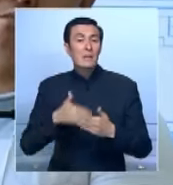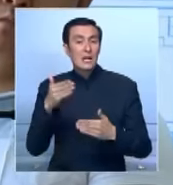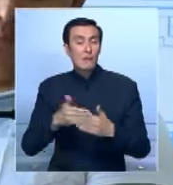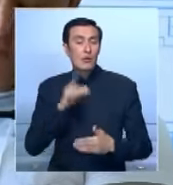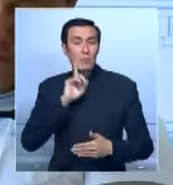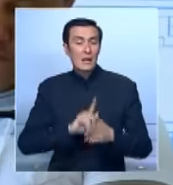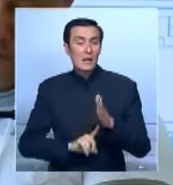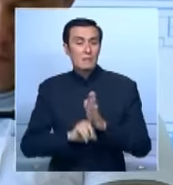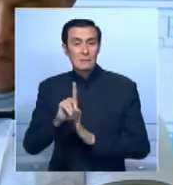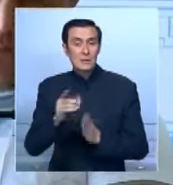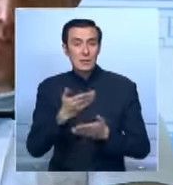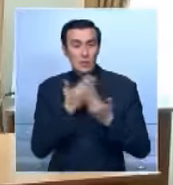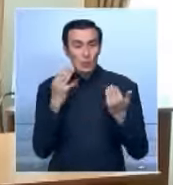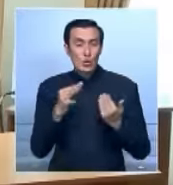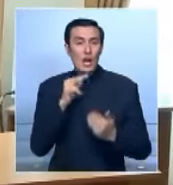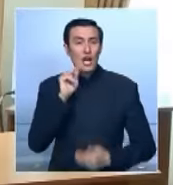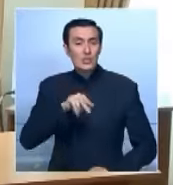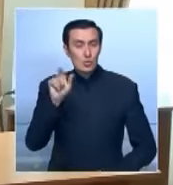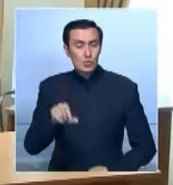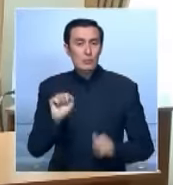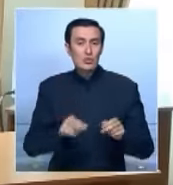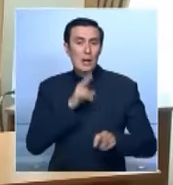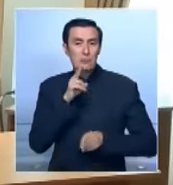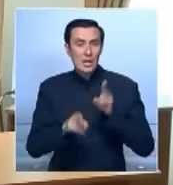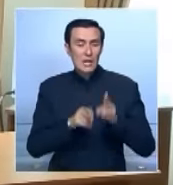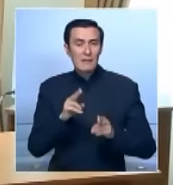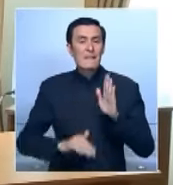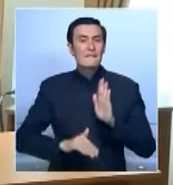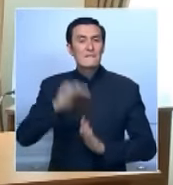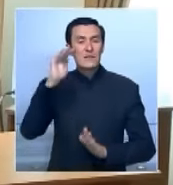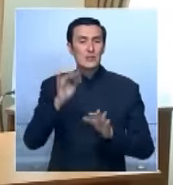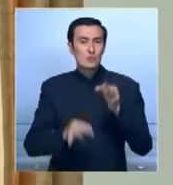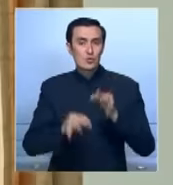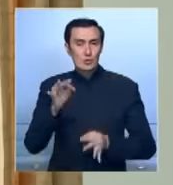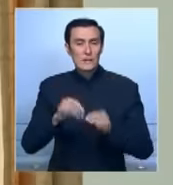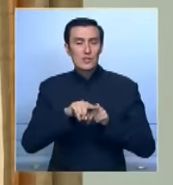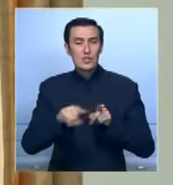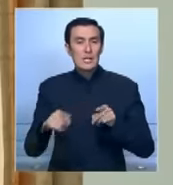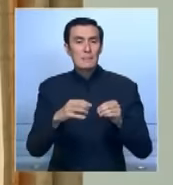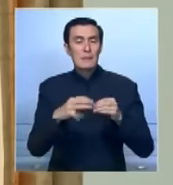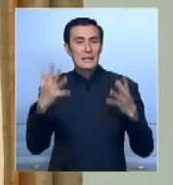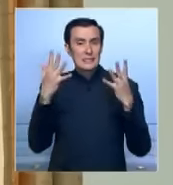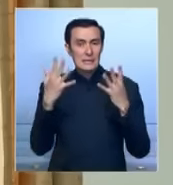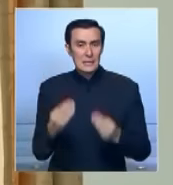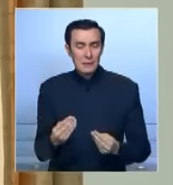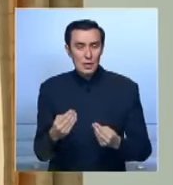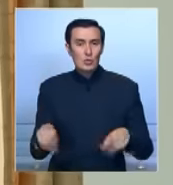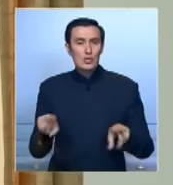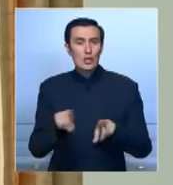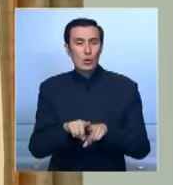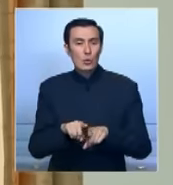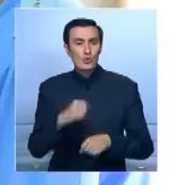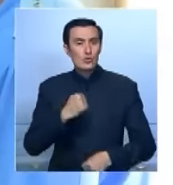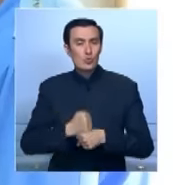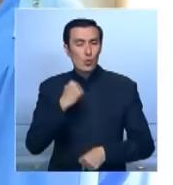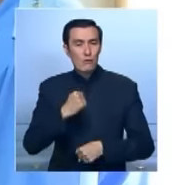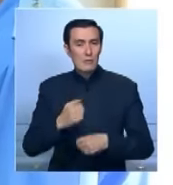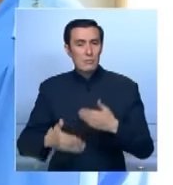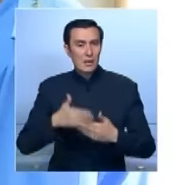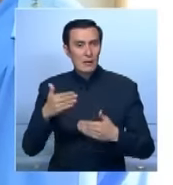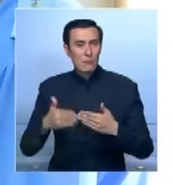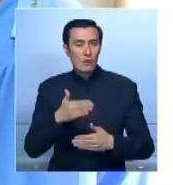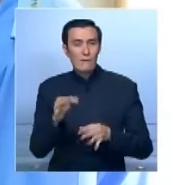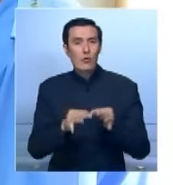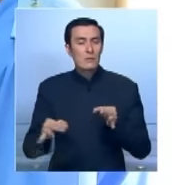не вступил в законную силу. Осужденный может обжаловать его в вышестоящем суде в течение 15 дней. Отмечу, такой суровый